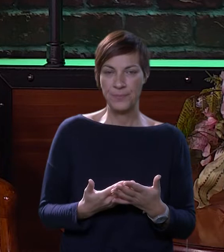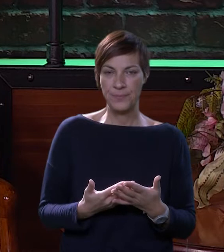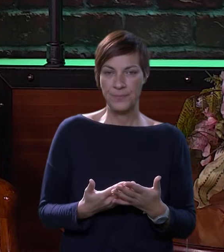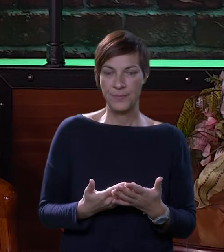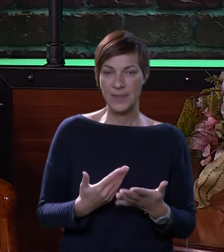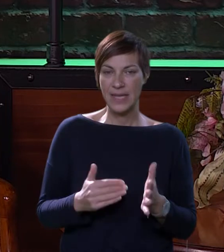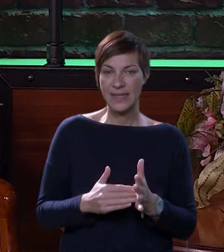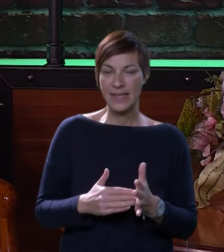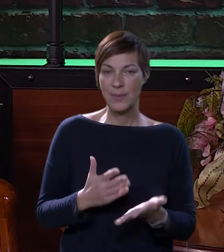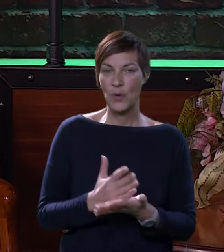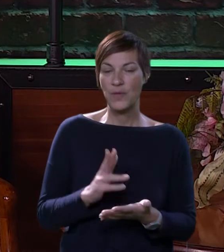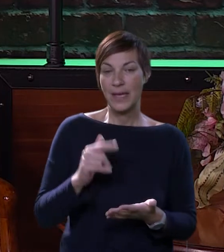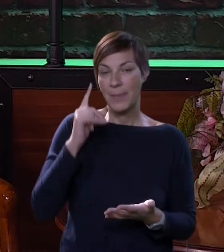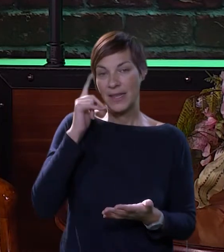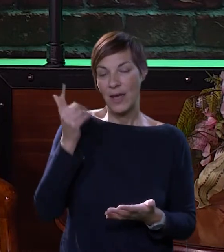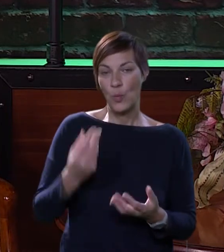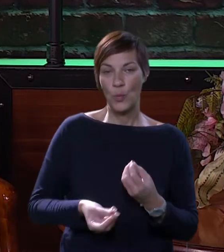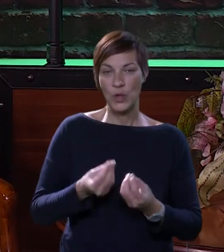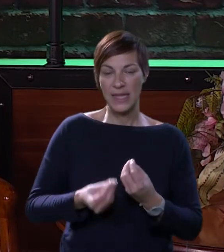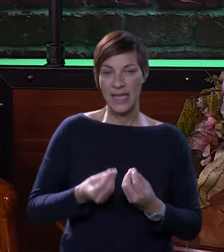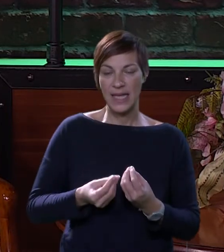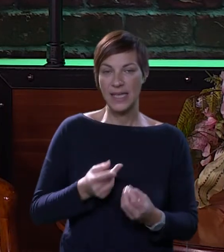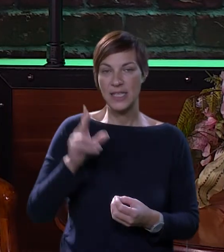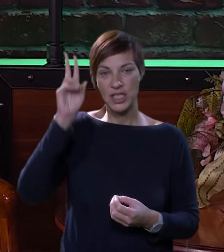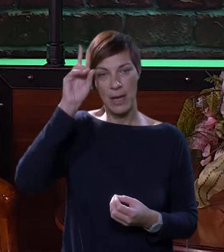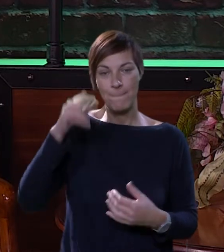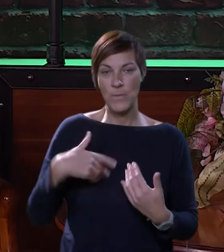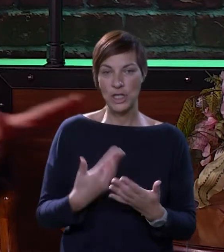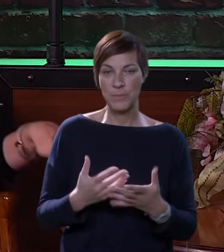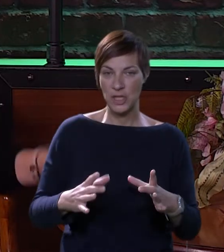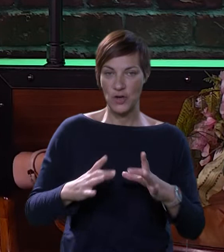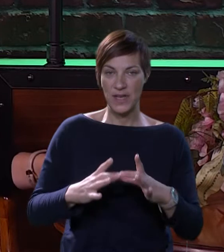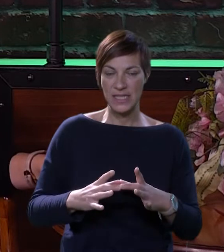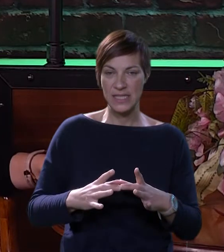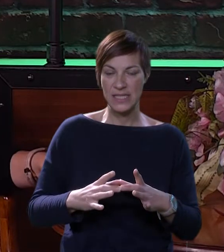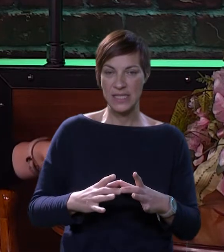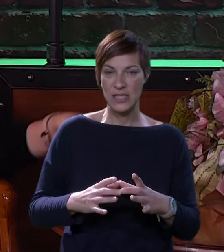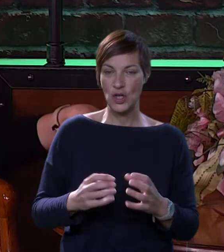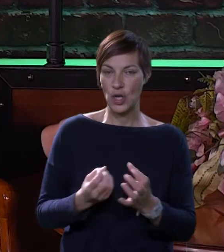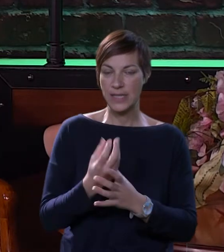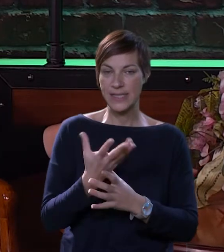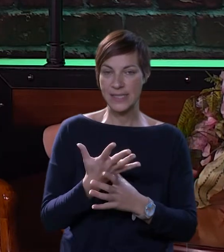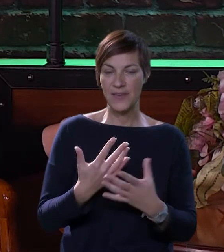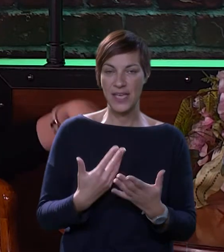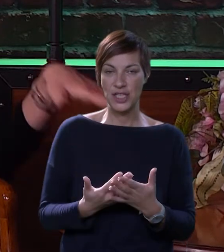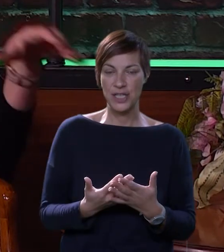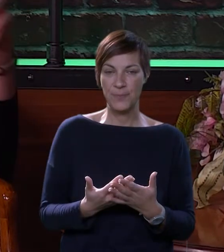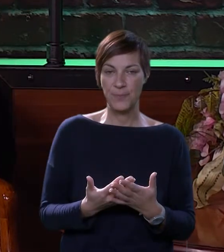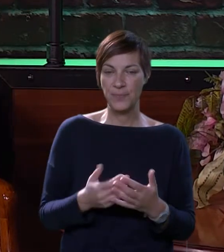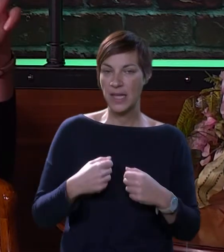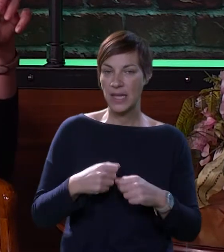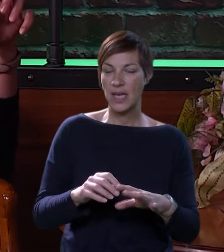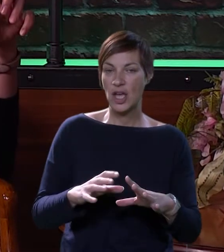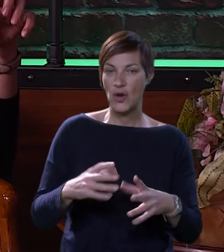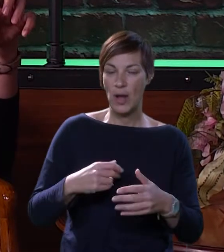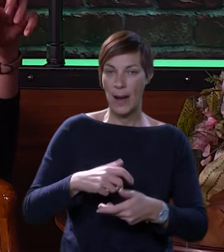Tako da treba uvijek imati na umu da igračka može biti ovaj stol i ovo cvijeće i